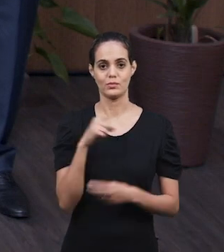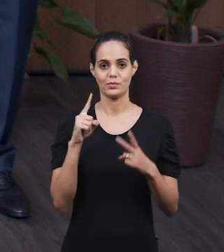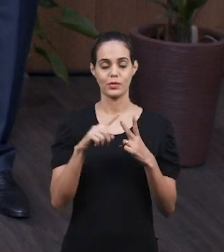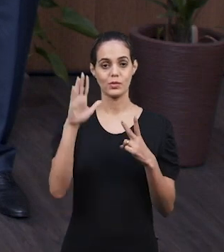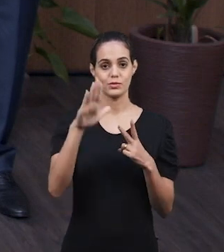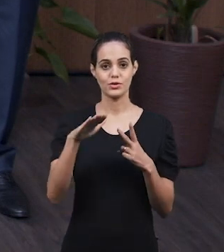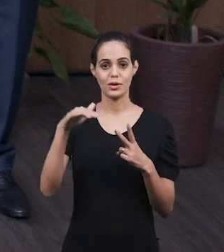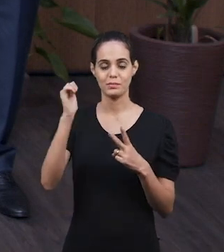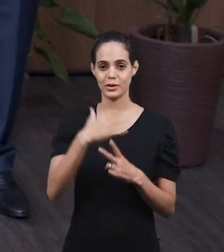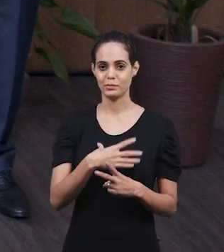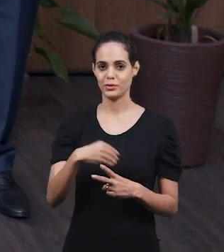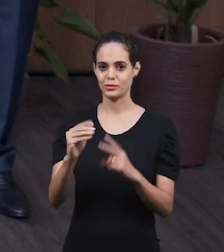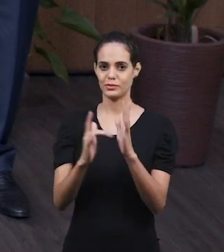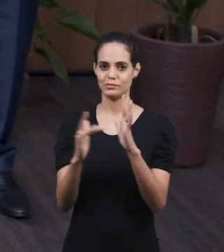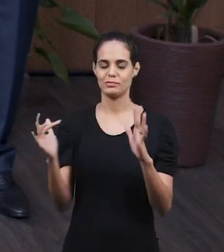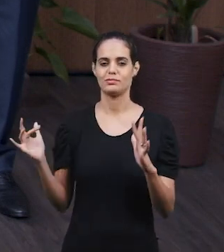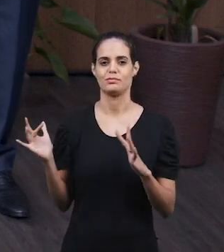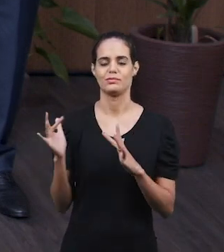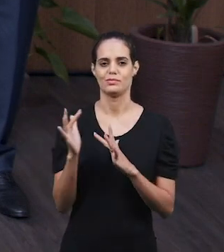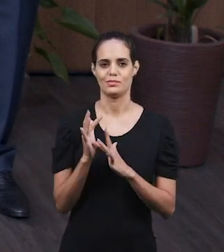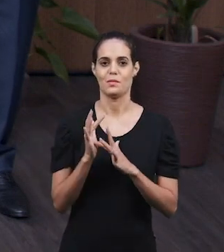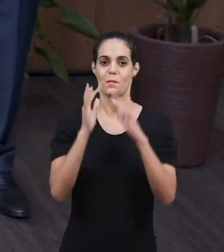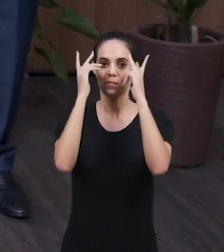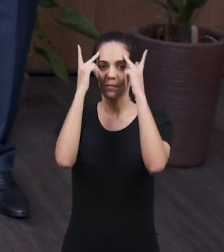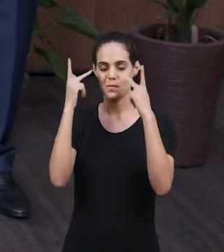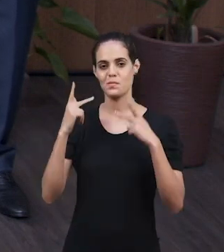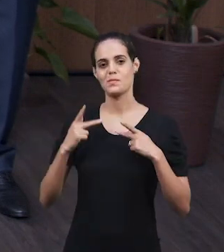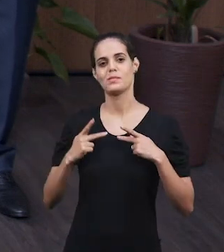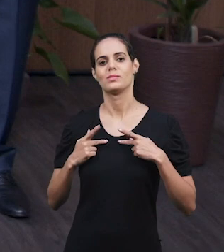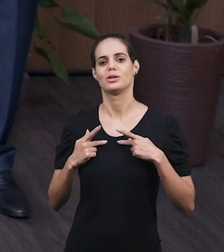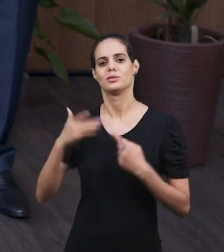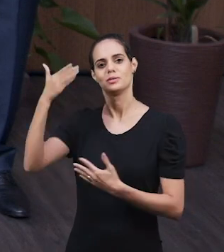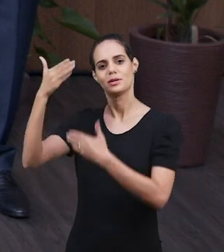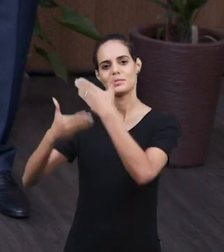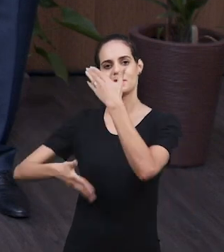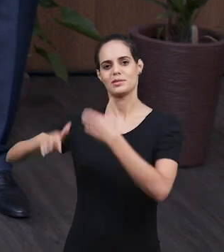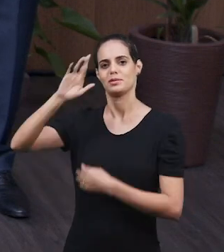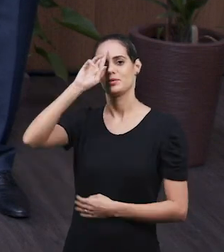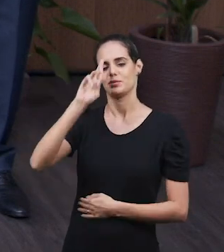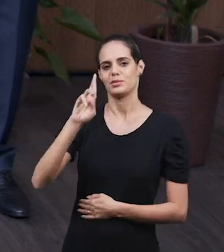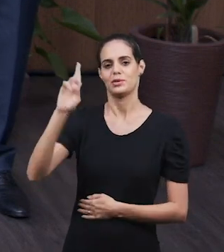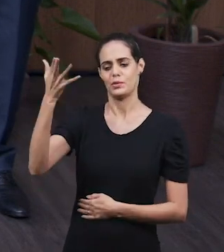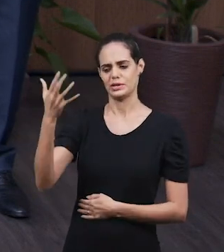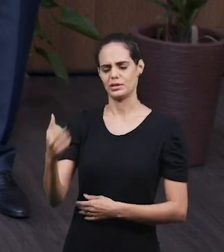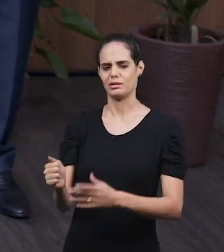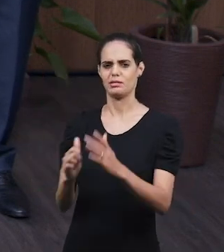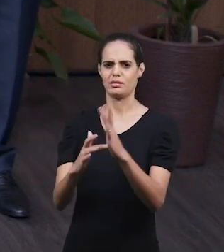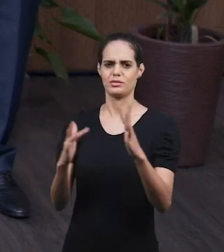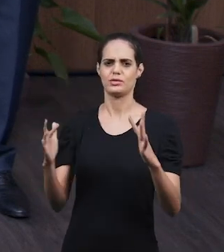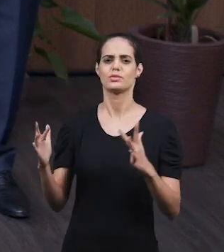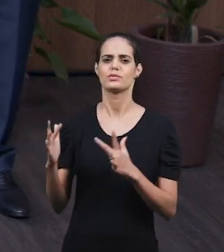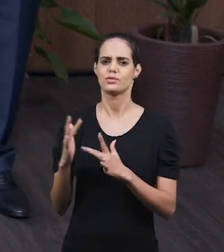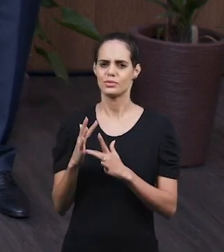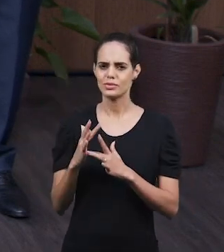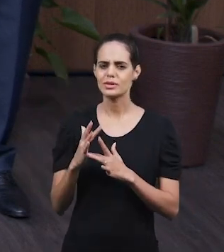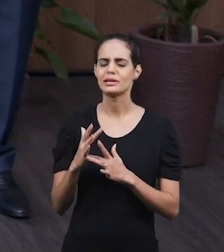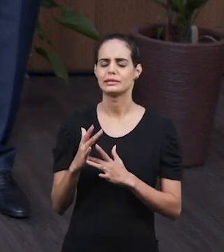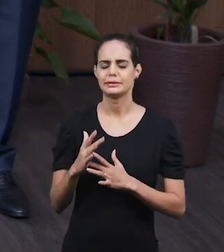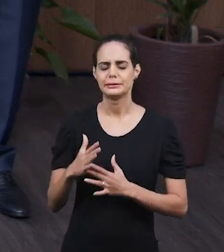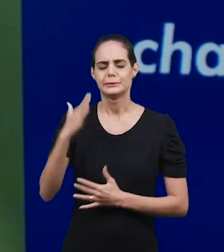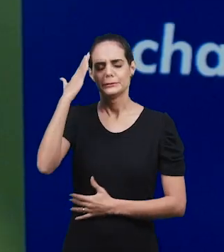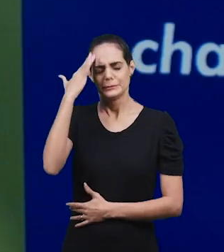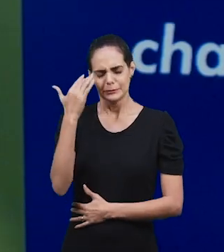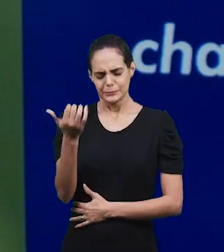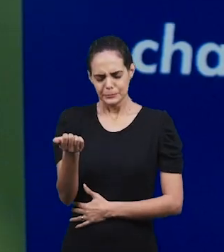l'appel fait par le Fils Jésus, afin que l'homme puisse venir dans la présence de Dieu, reconnaisse